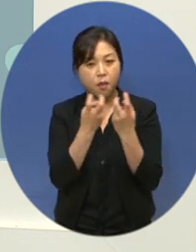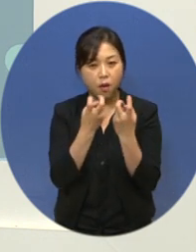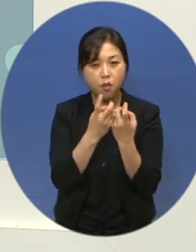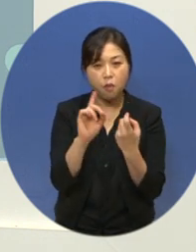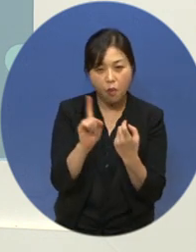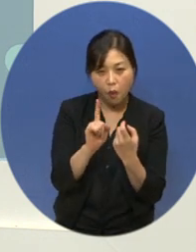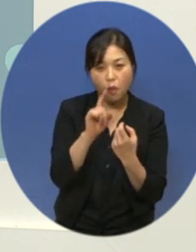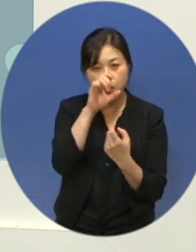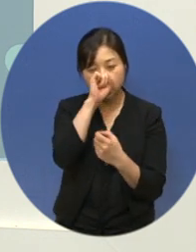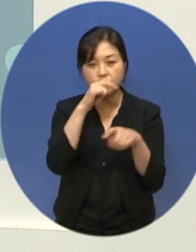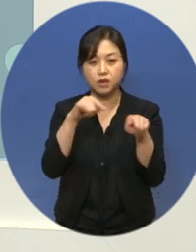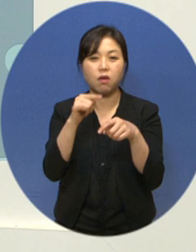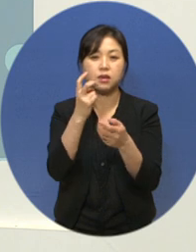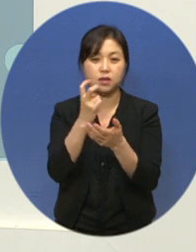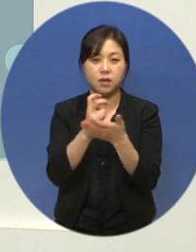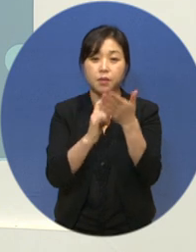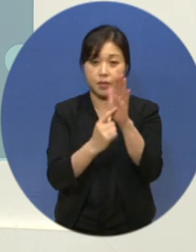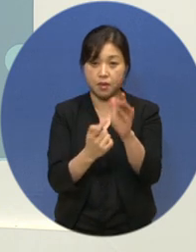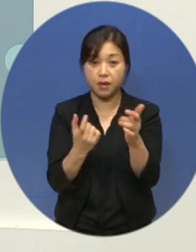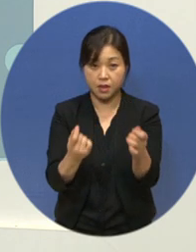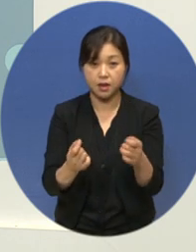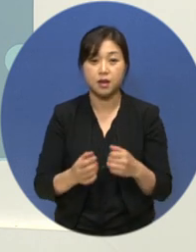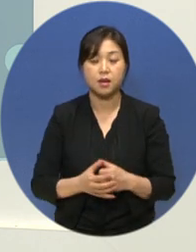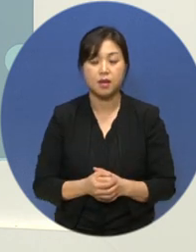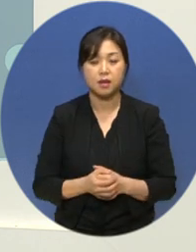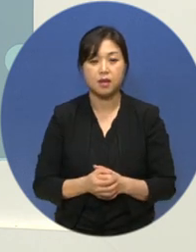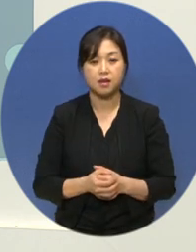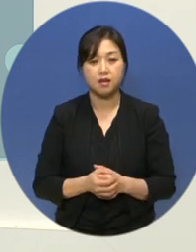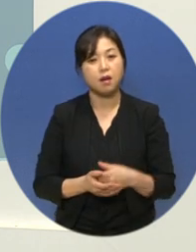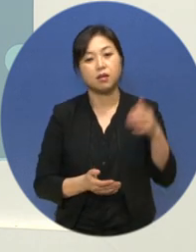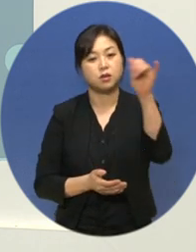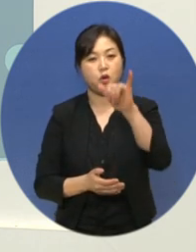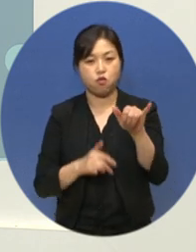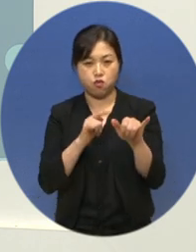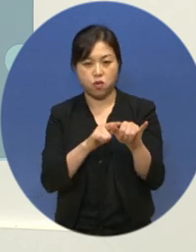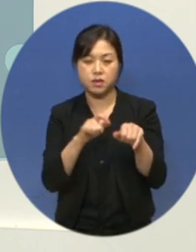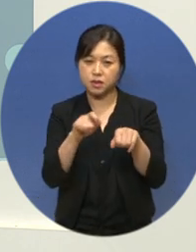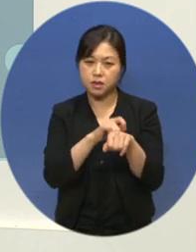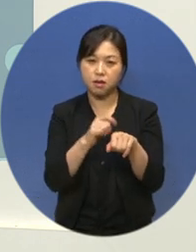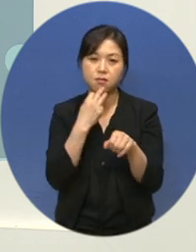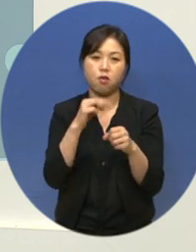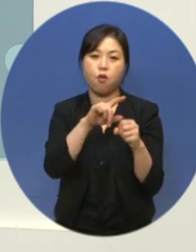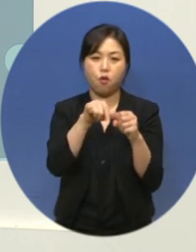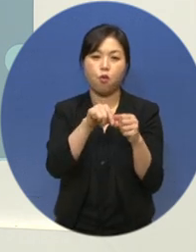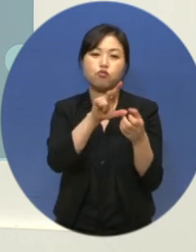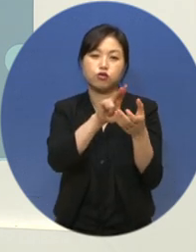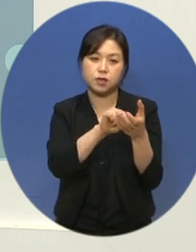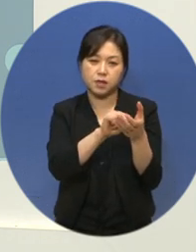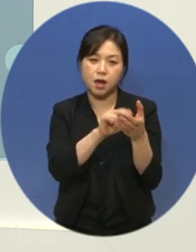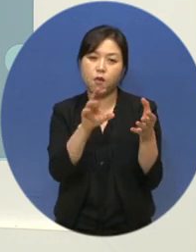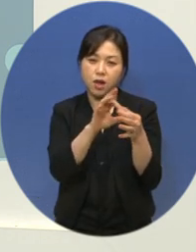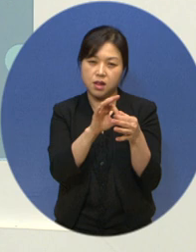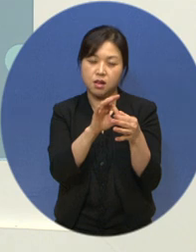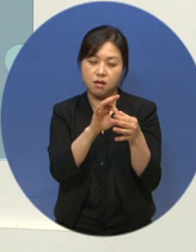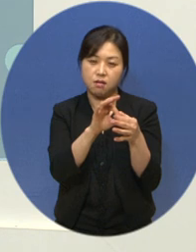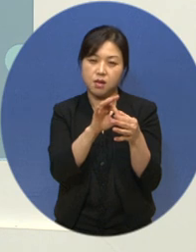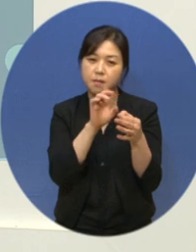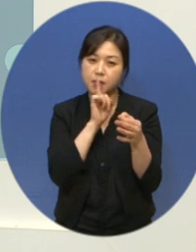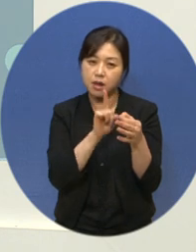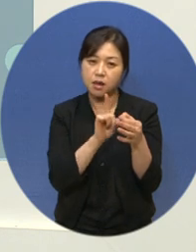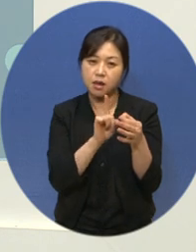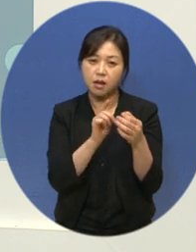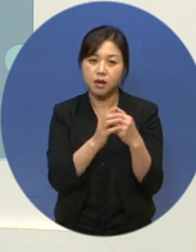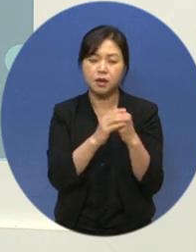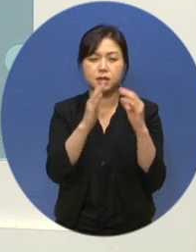정책을 내놓고 계신데 지금 전국적으로 특히 수도권 문제의 해당이 좀 됩니다만 아예